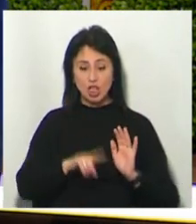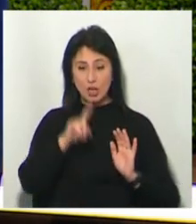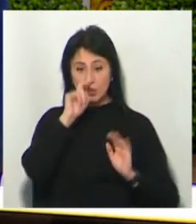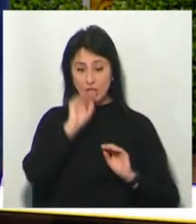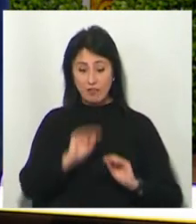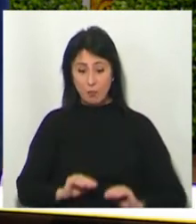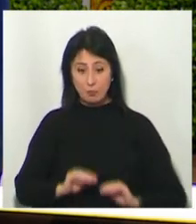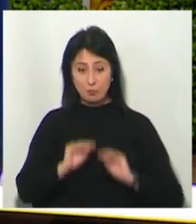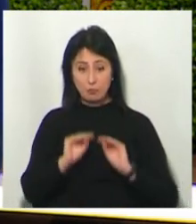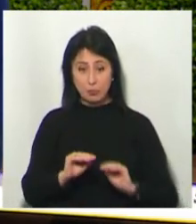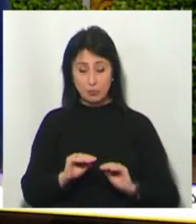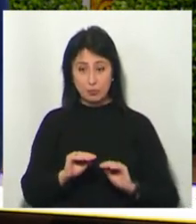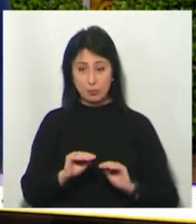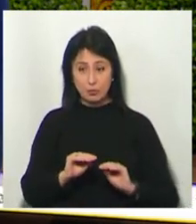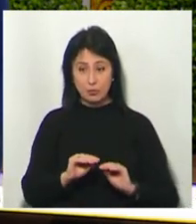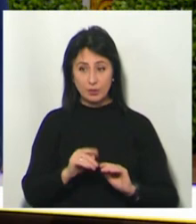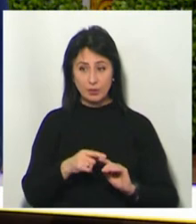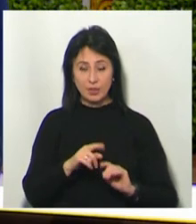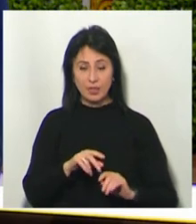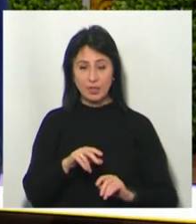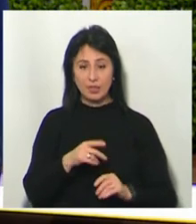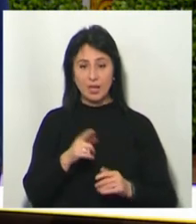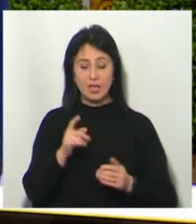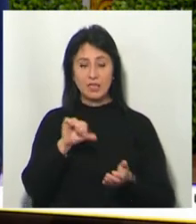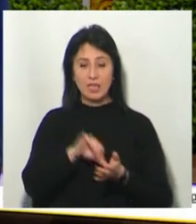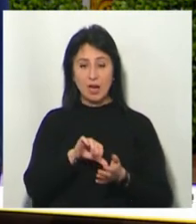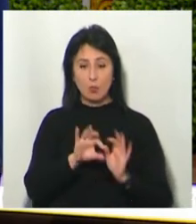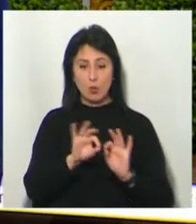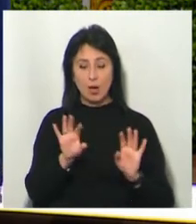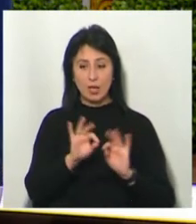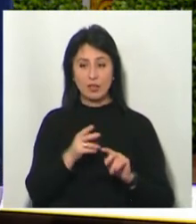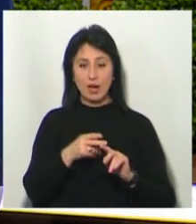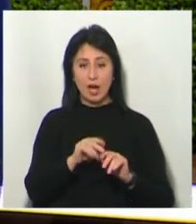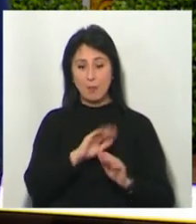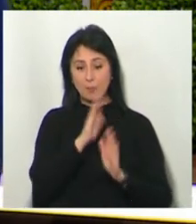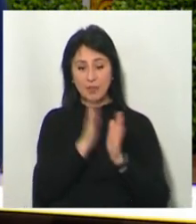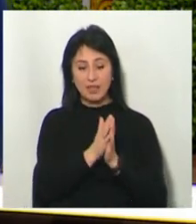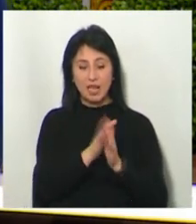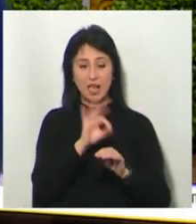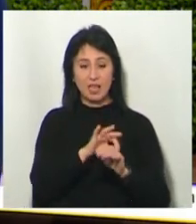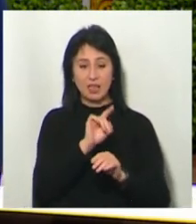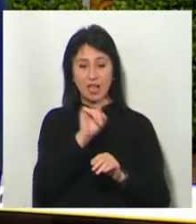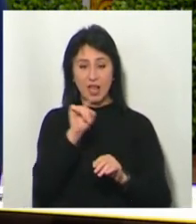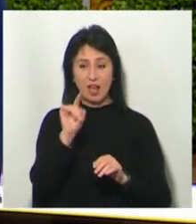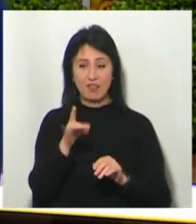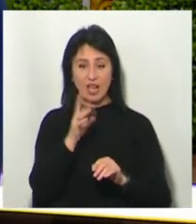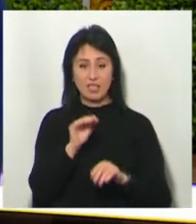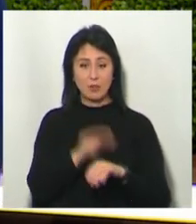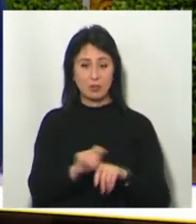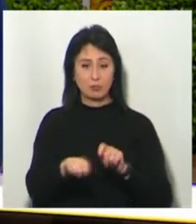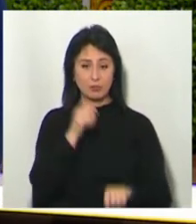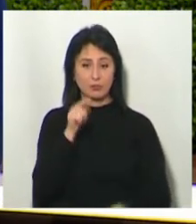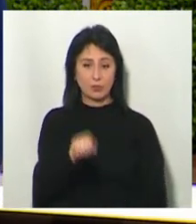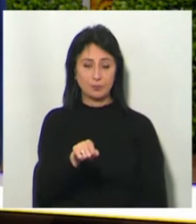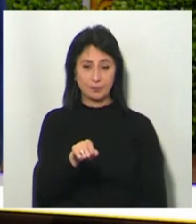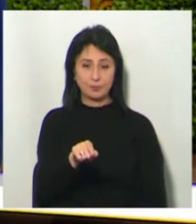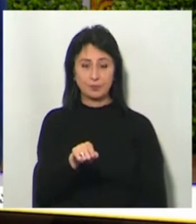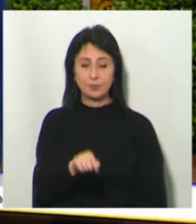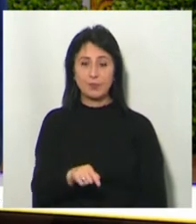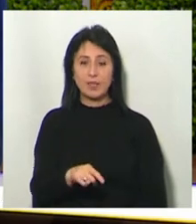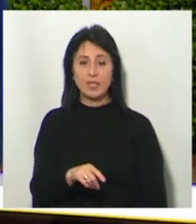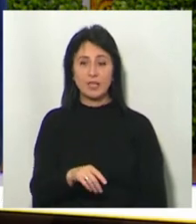შარდმჟავას მატება ჰიპერურიკემია წარმოადგენს აი ამ მთელი რიგი დაავადებების ერთ-ერთ რისკ ფაქტორსაც.